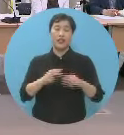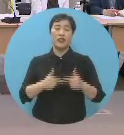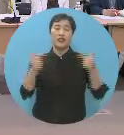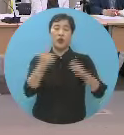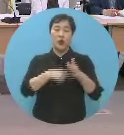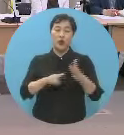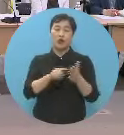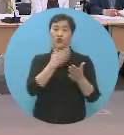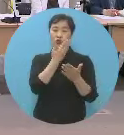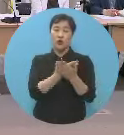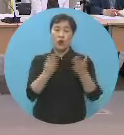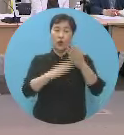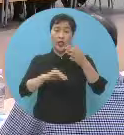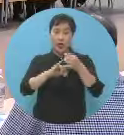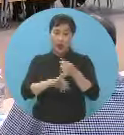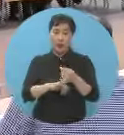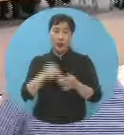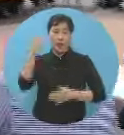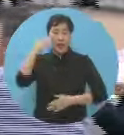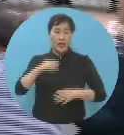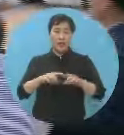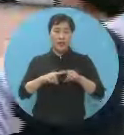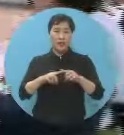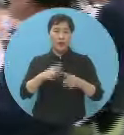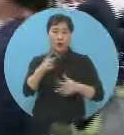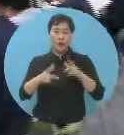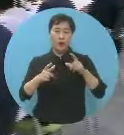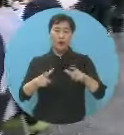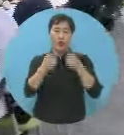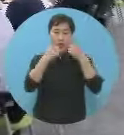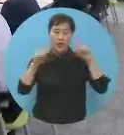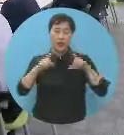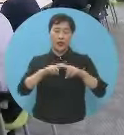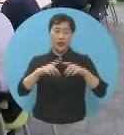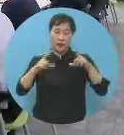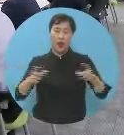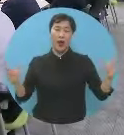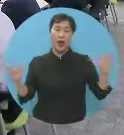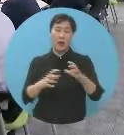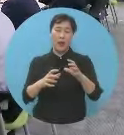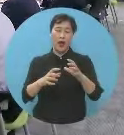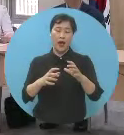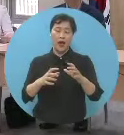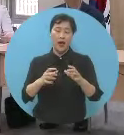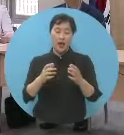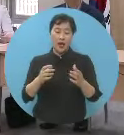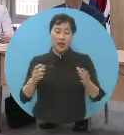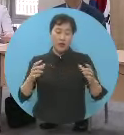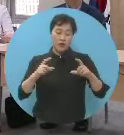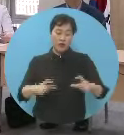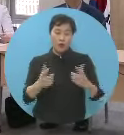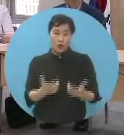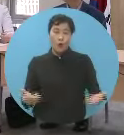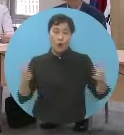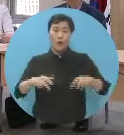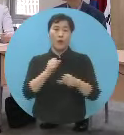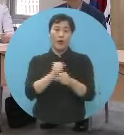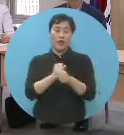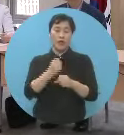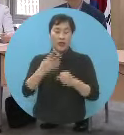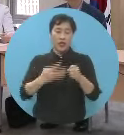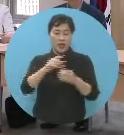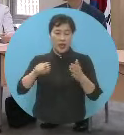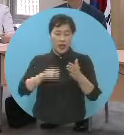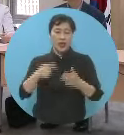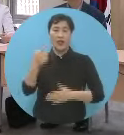공약으로 한전공대와 에너지밸리를 아우르는 에너지 사이언스 파크를 만들어 임기 내 1,000개의 기업을